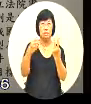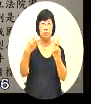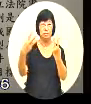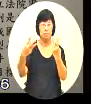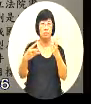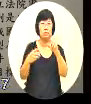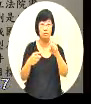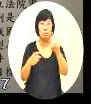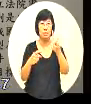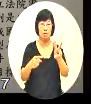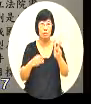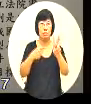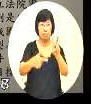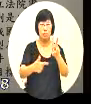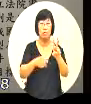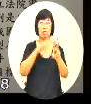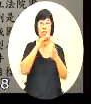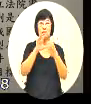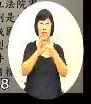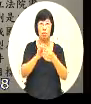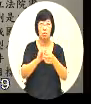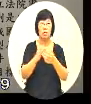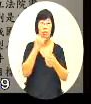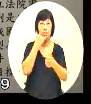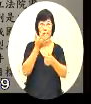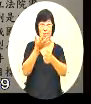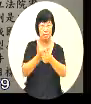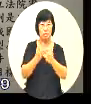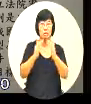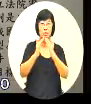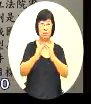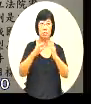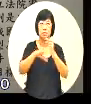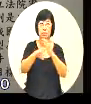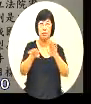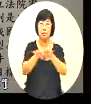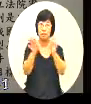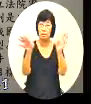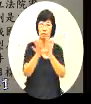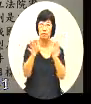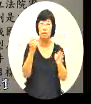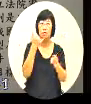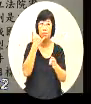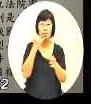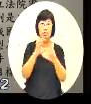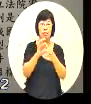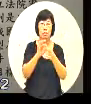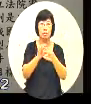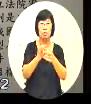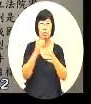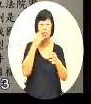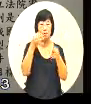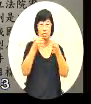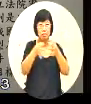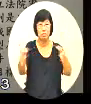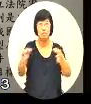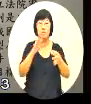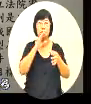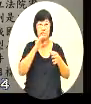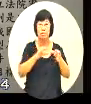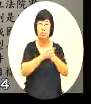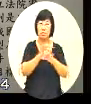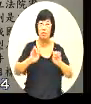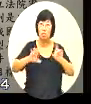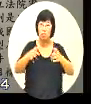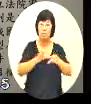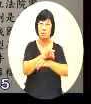望以自由化、市场化、开放为重点，营造我国对外签国际经贸协定，促进产业转型及